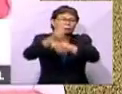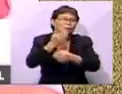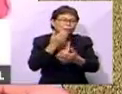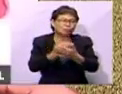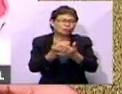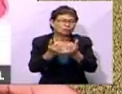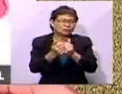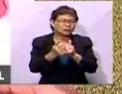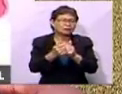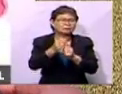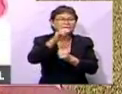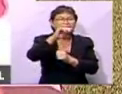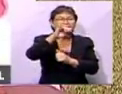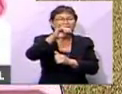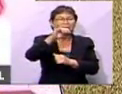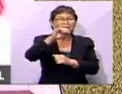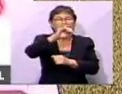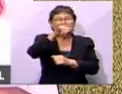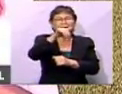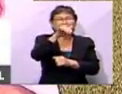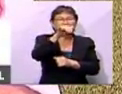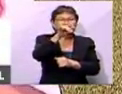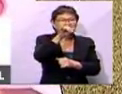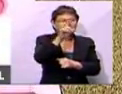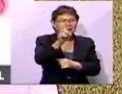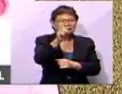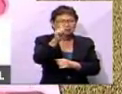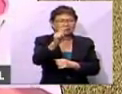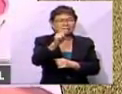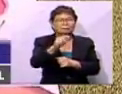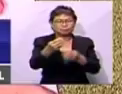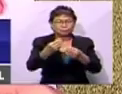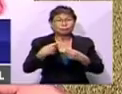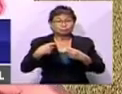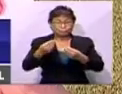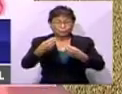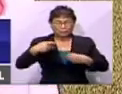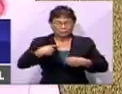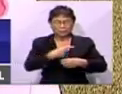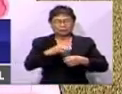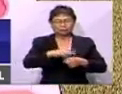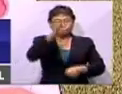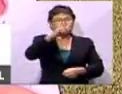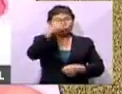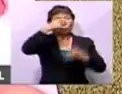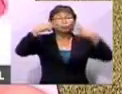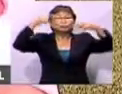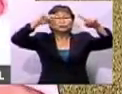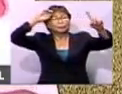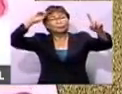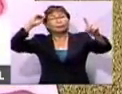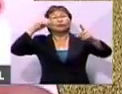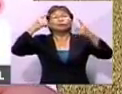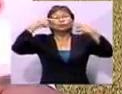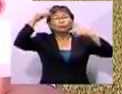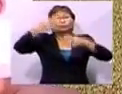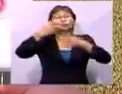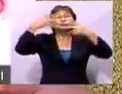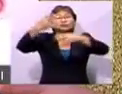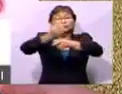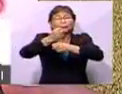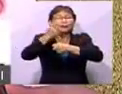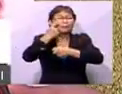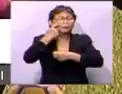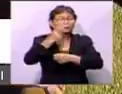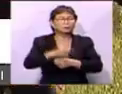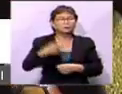dengan JDT itu memberi satu semangat dan tonik kepada pemain-pemain untuk terus berjuang untuk mencapai mata. Yang paling penting, kita perlukan mata